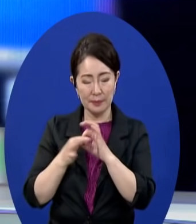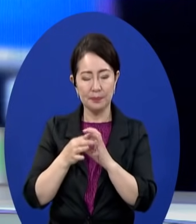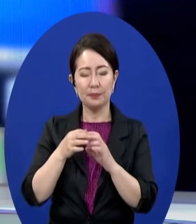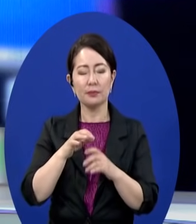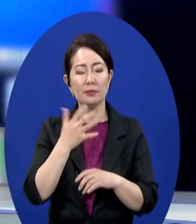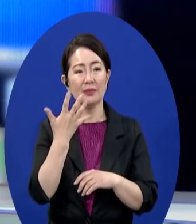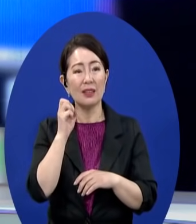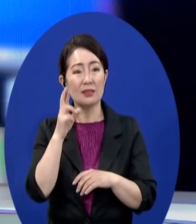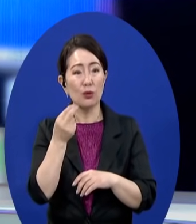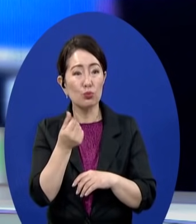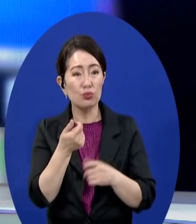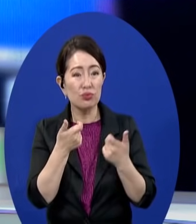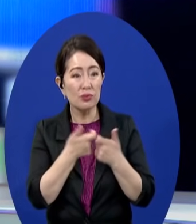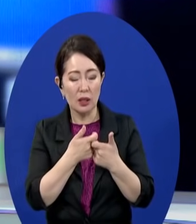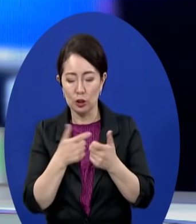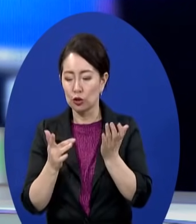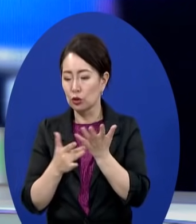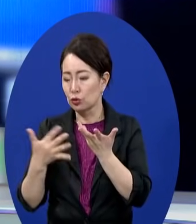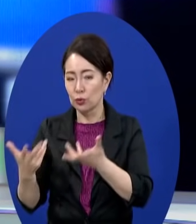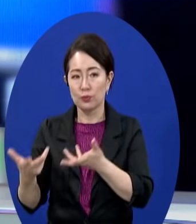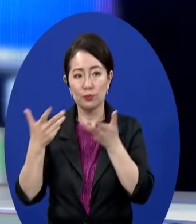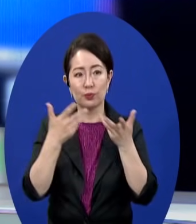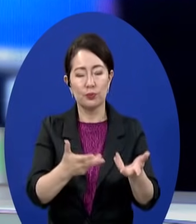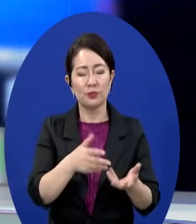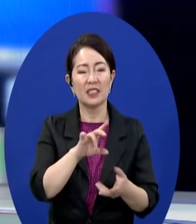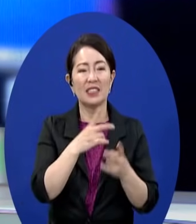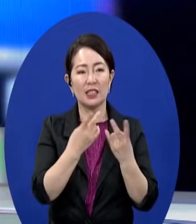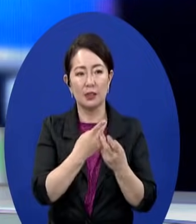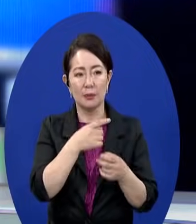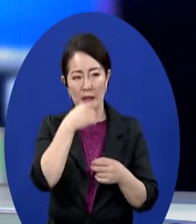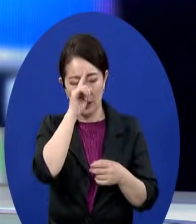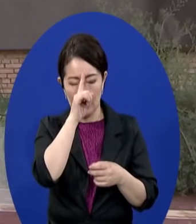төгрөгийн үнийн дүн бүхий нэн шаарлагтай тоног төхөөрөмжийг өнөөдөр хүлээлгэн өглөө.